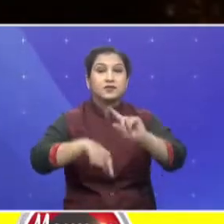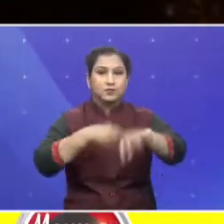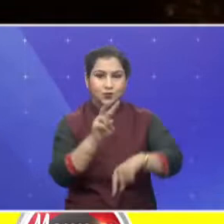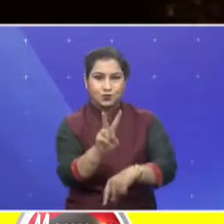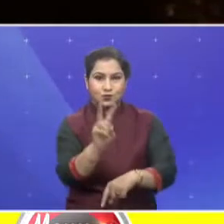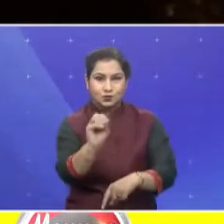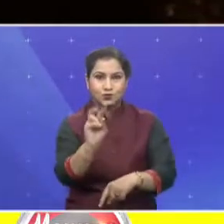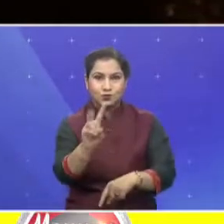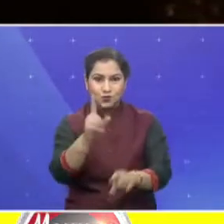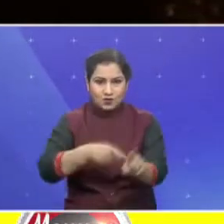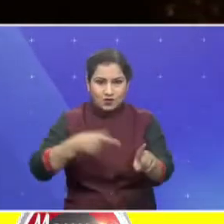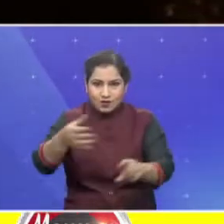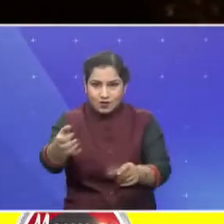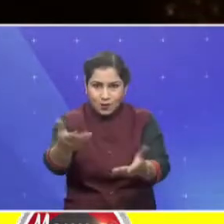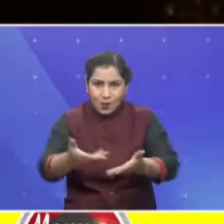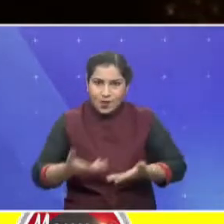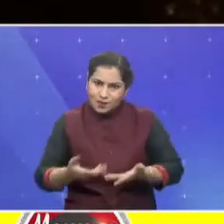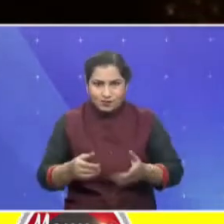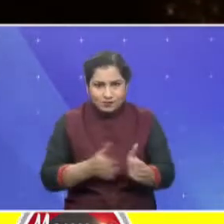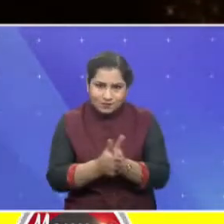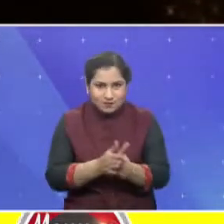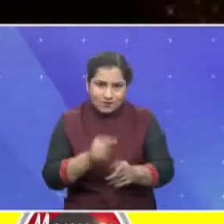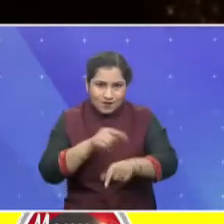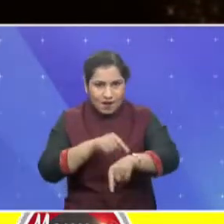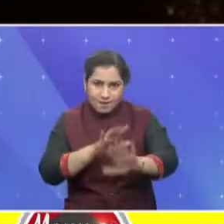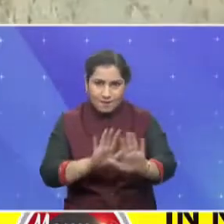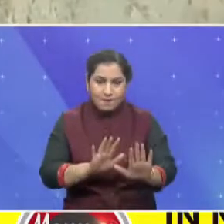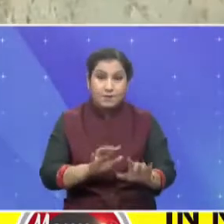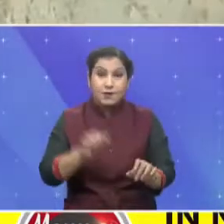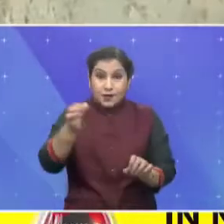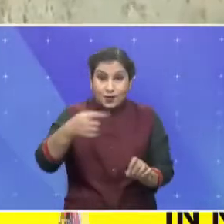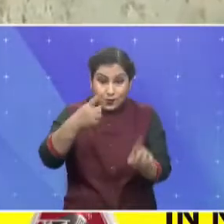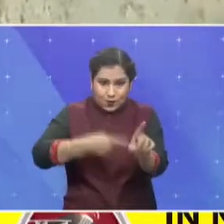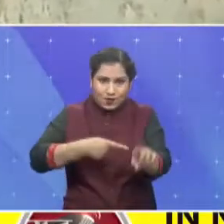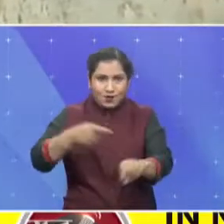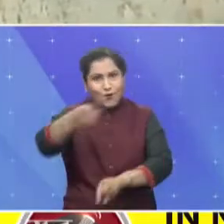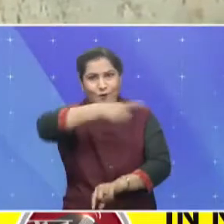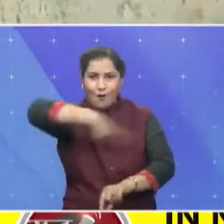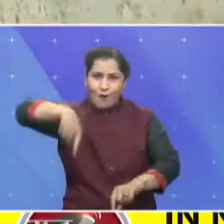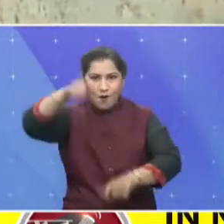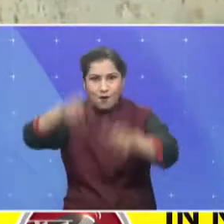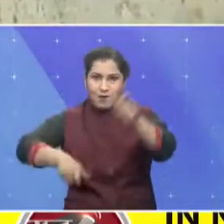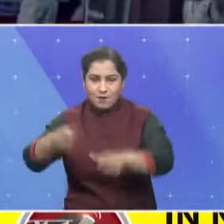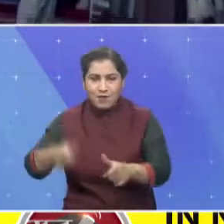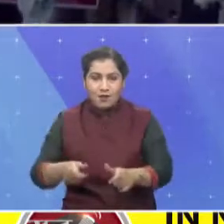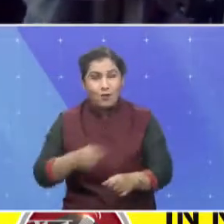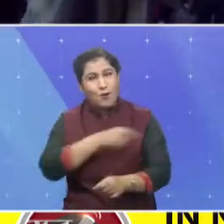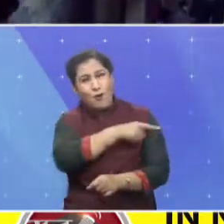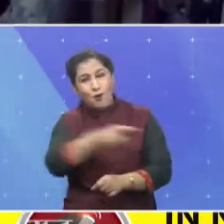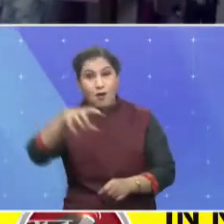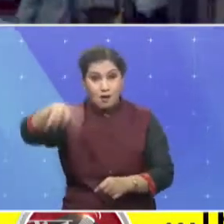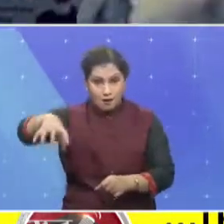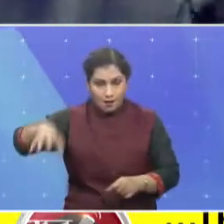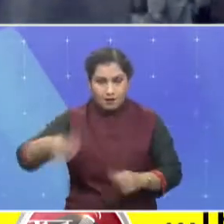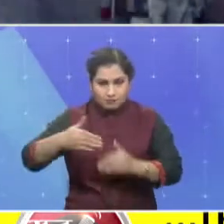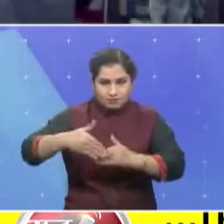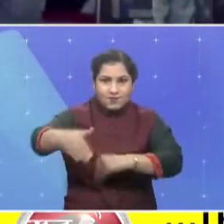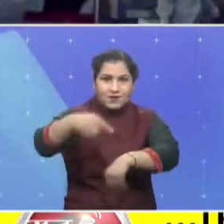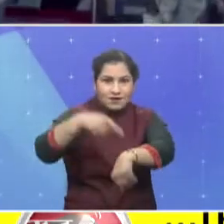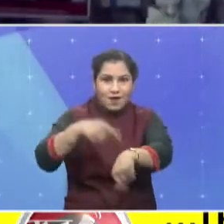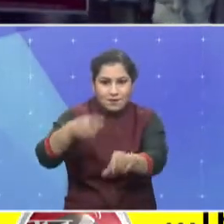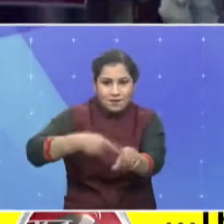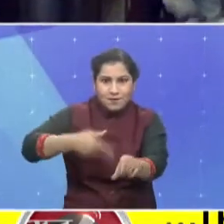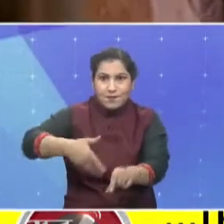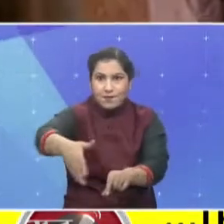स्वागत की तैयारी में जुटे ही होंगे। नए साल पर हर व्यक्ति, हर संस्था आने वाले साल